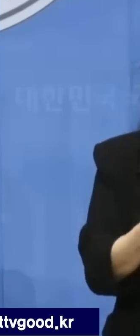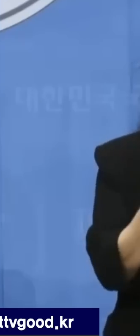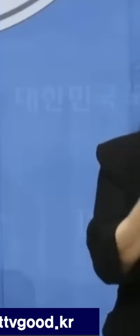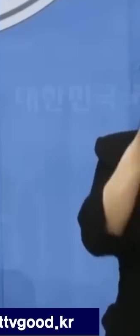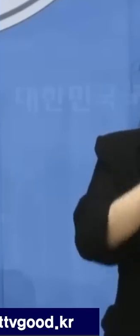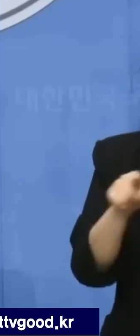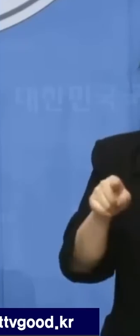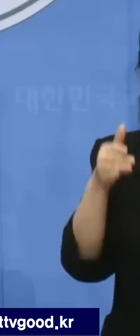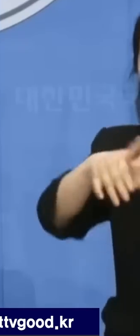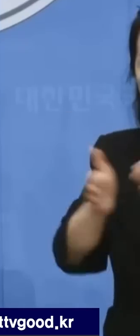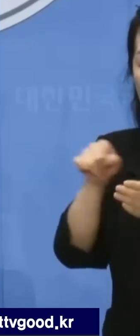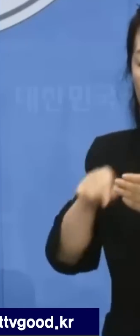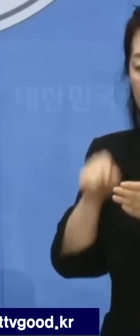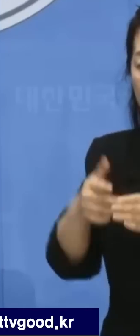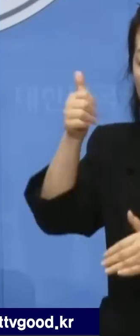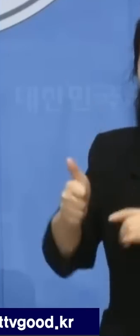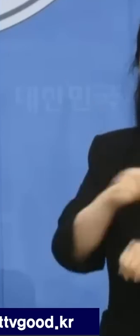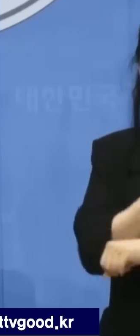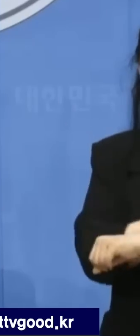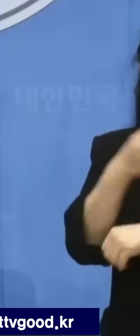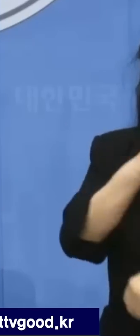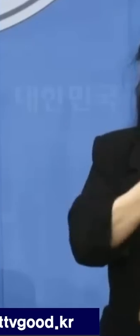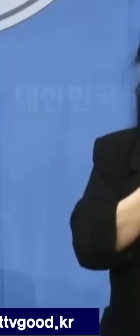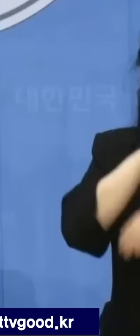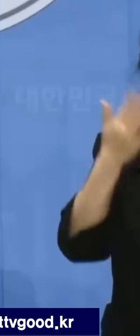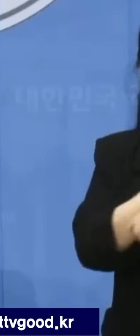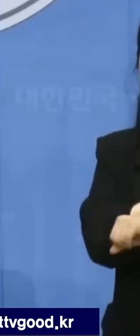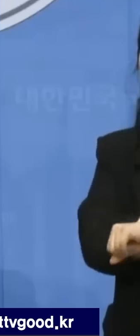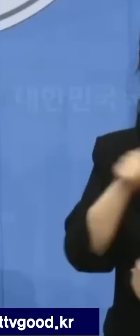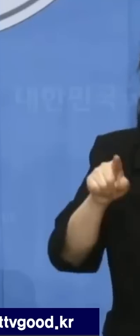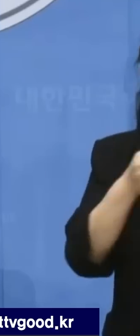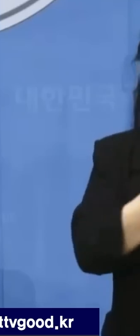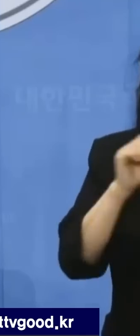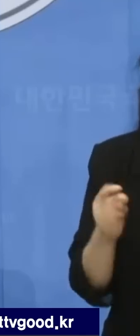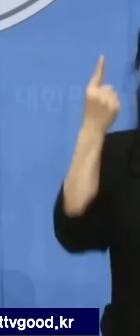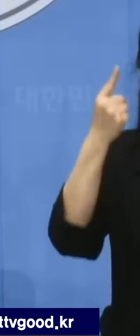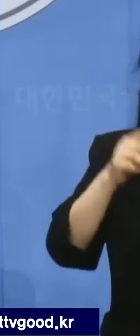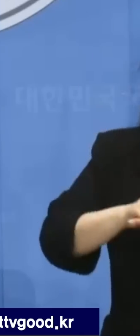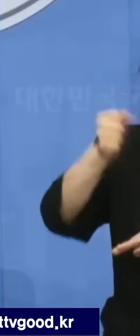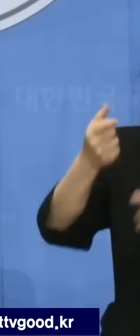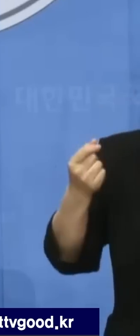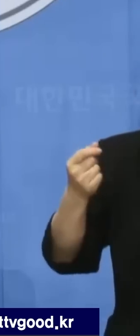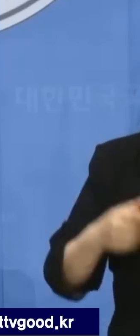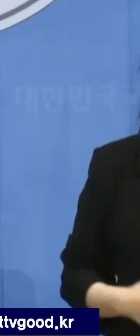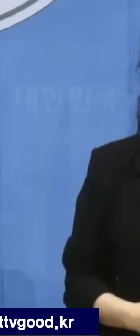나오듯이 더불어민주당의 주권은 당원에게 있고 모든 당권은 당원으로부터 나와야 합니다.